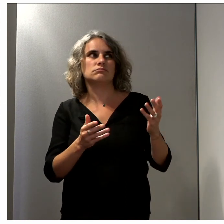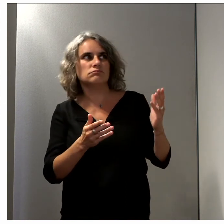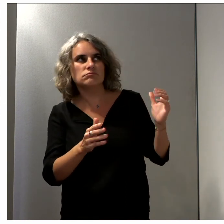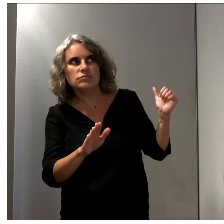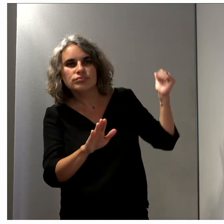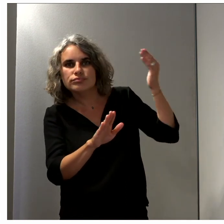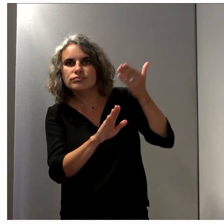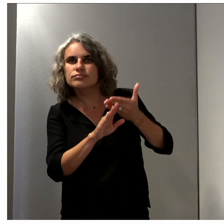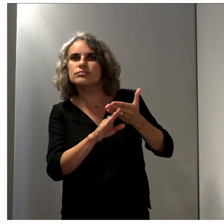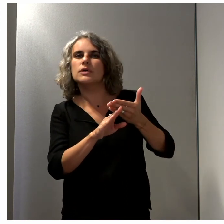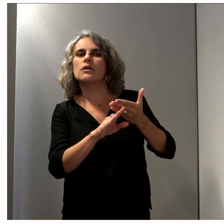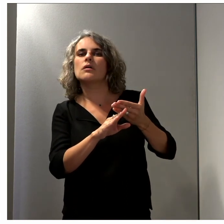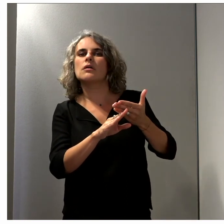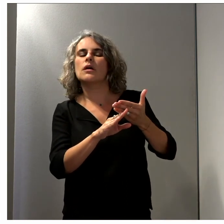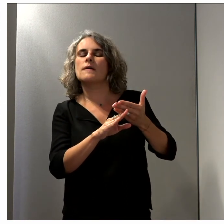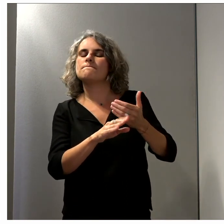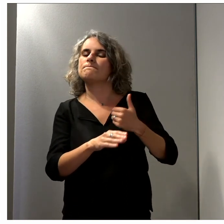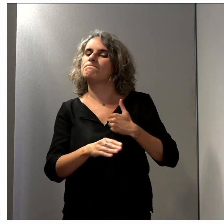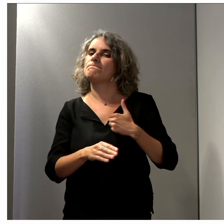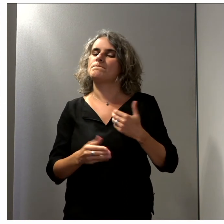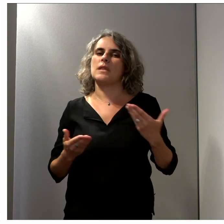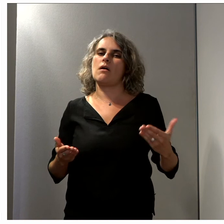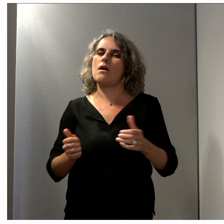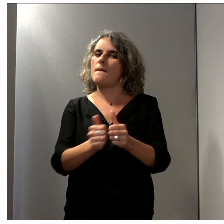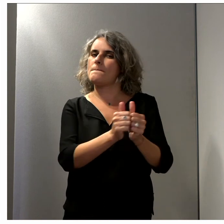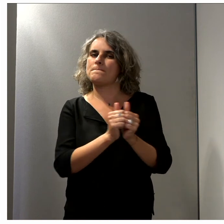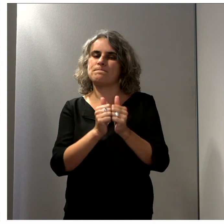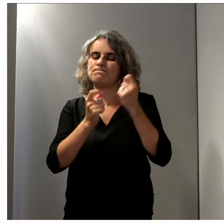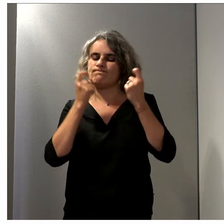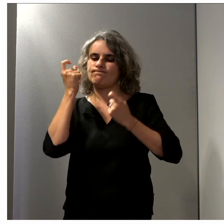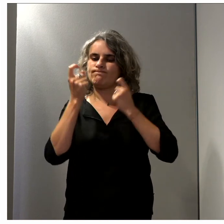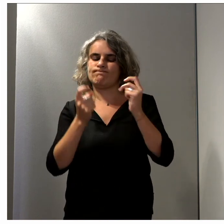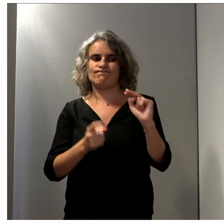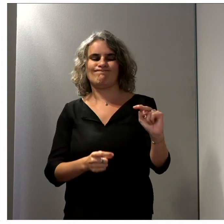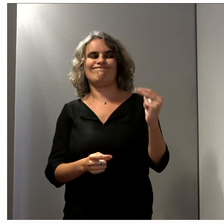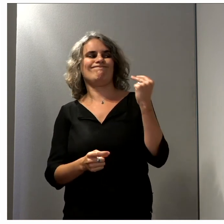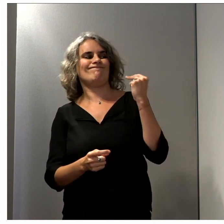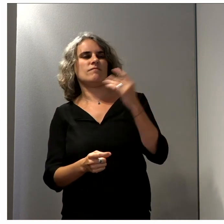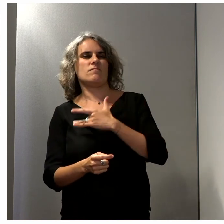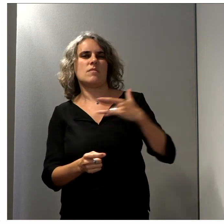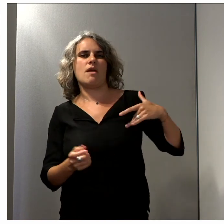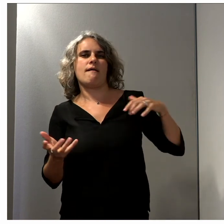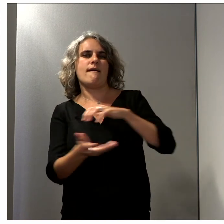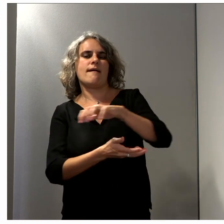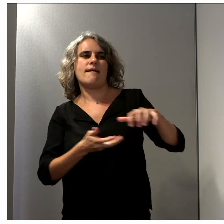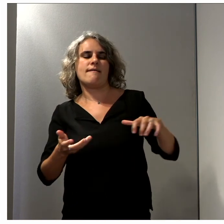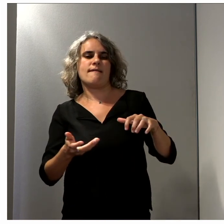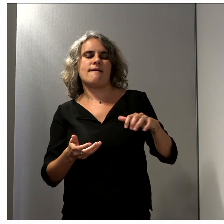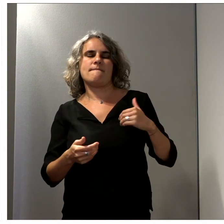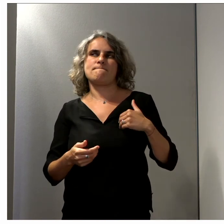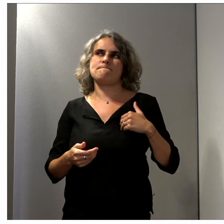là, d'élargir vraiment la réflexion commune autour des leçons à tirer de la crise sanitaire,